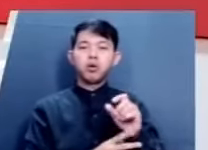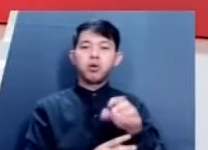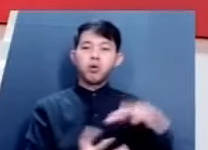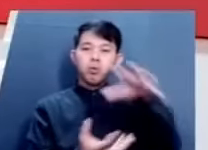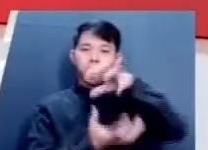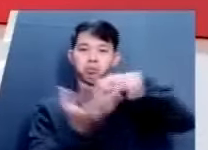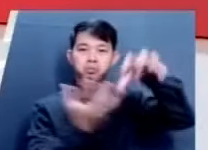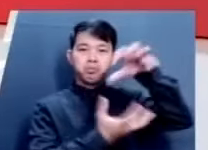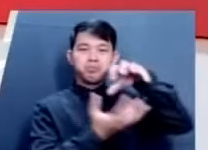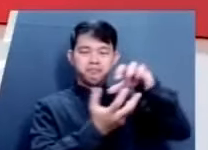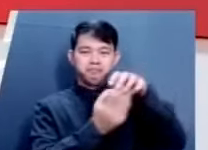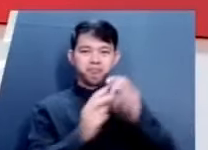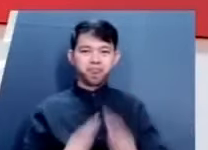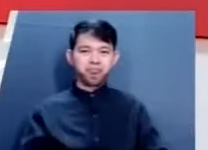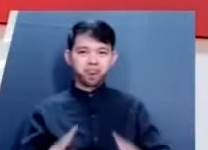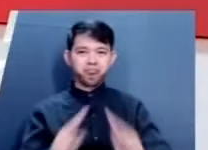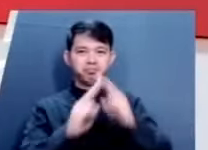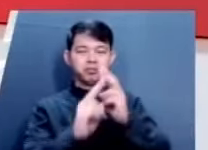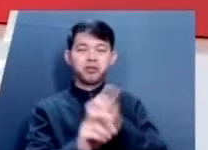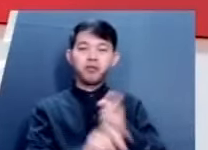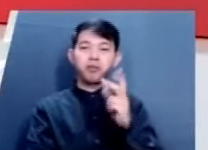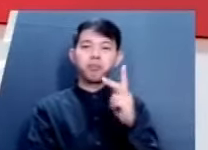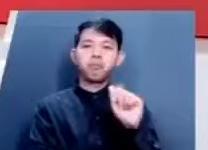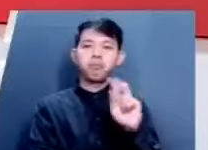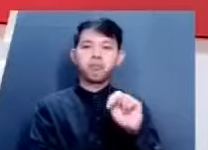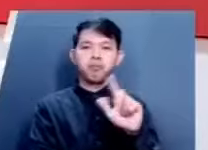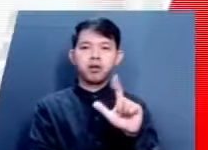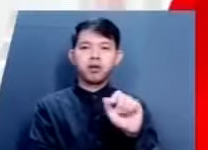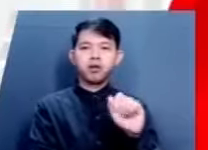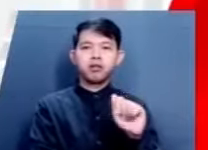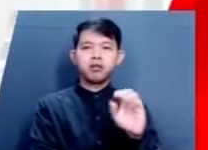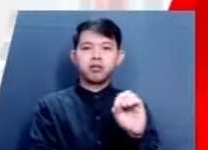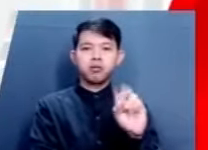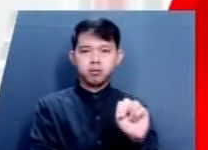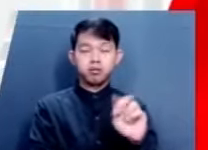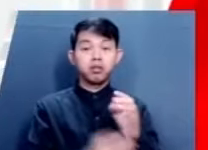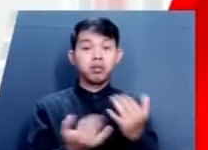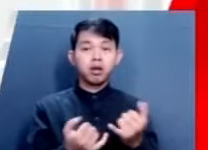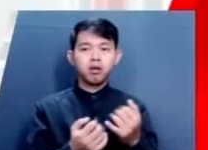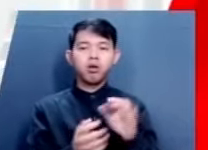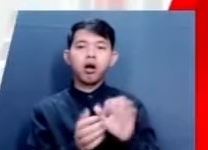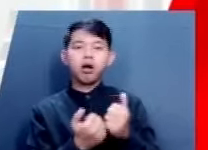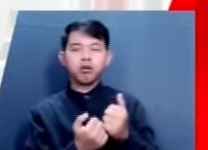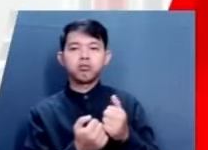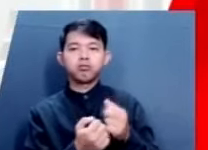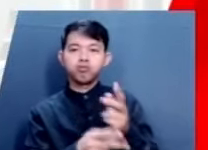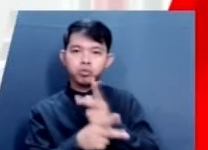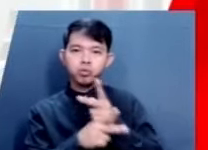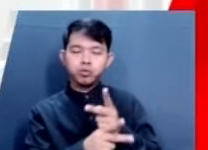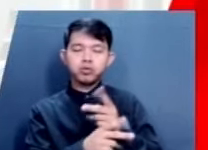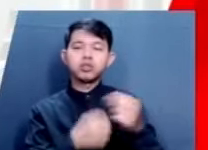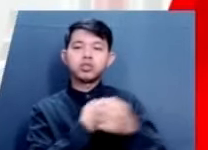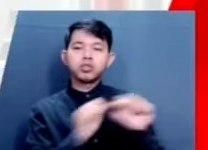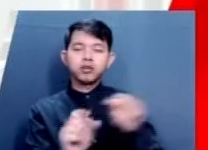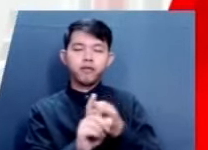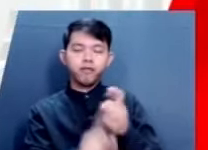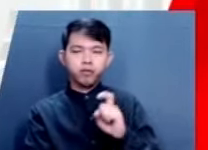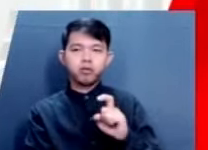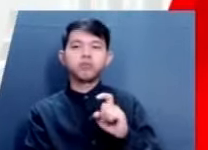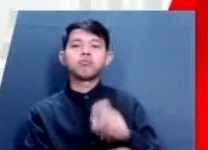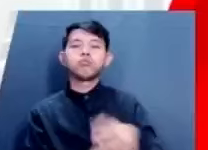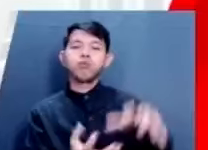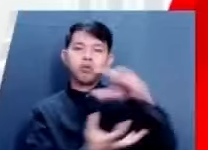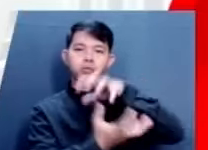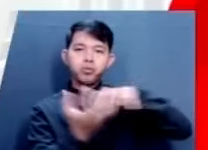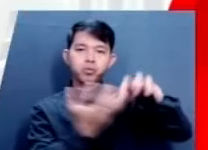dapat gawin bilang pag-iingat sa ashfall ayon sa FEVOX. Habang may ashfall, manatili sa loob ng bahay at isara ang pintot